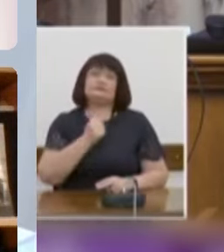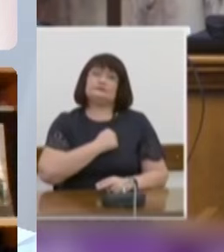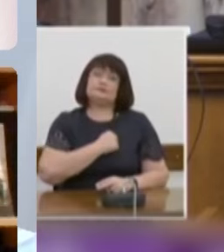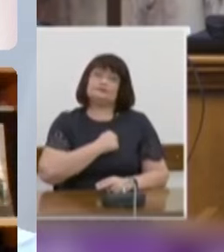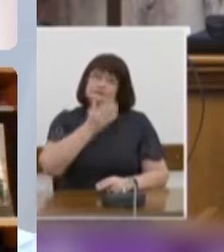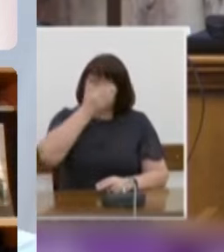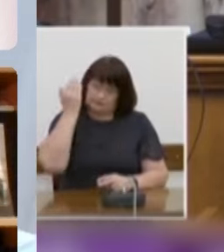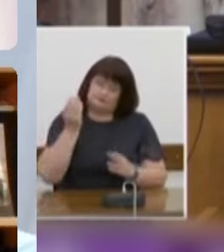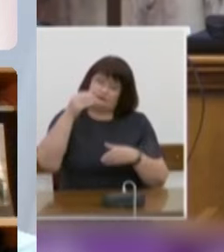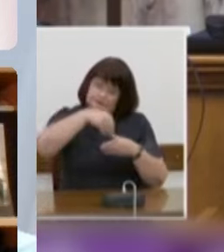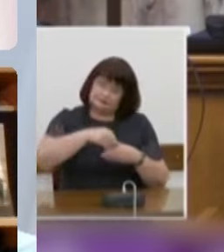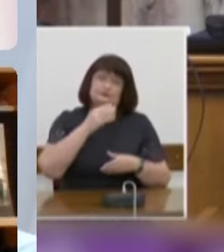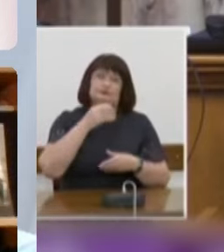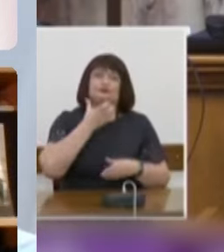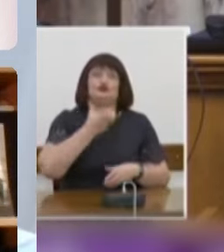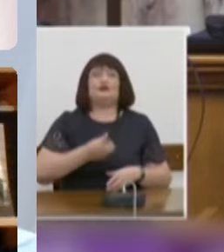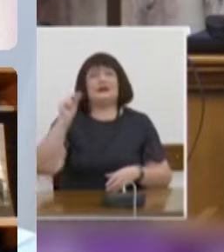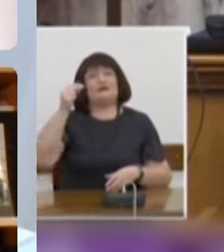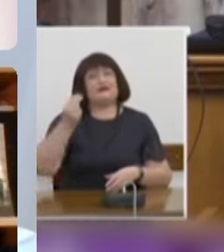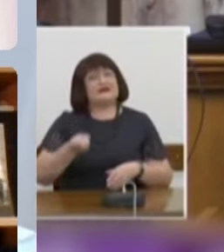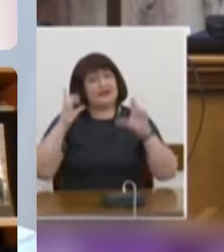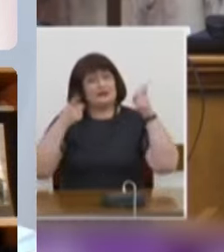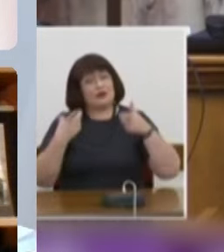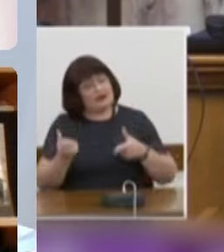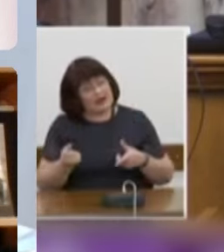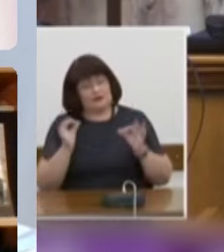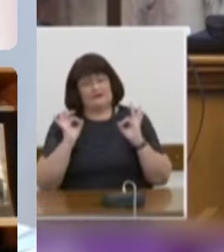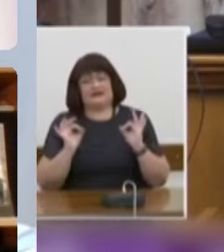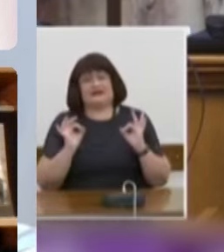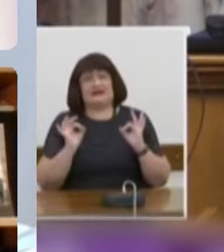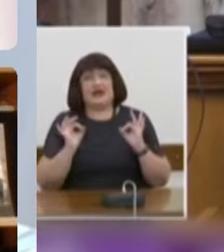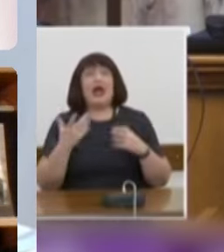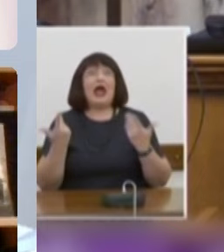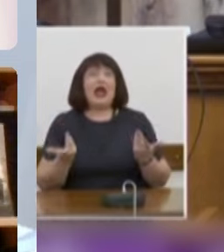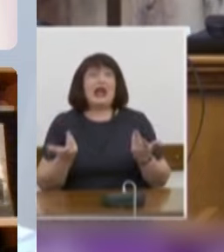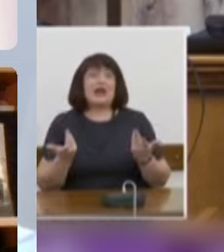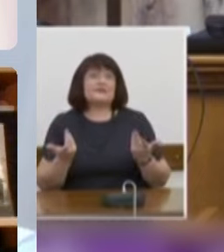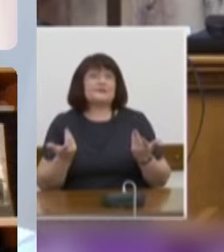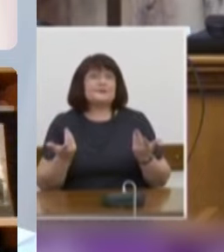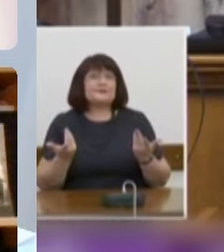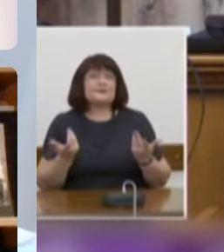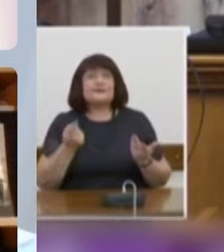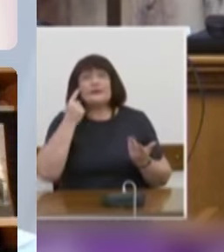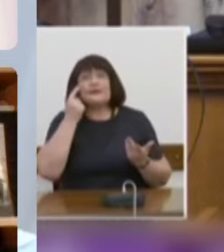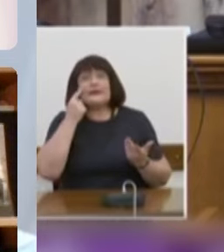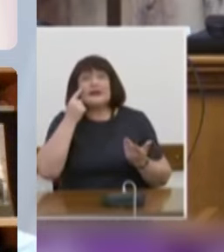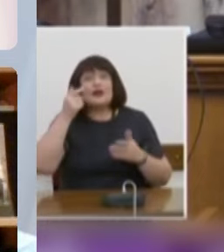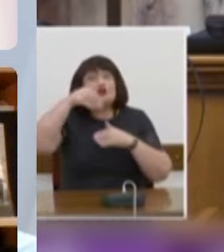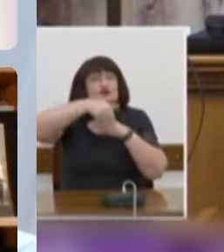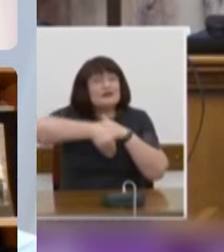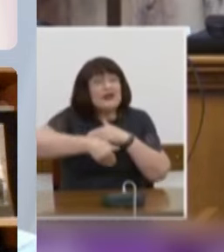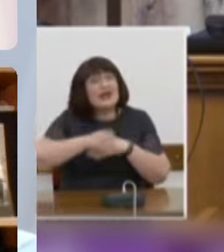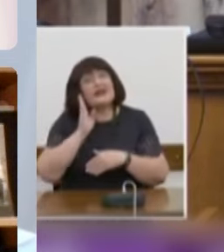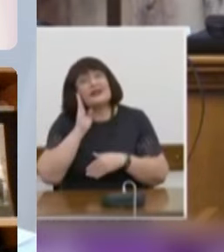φύσης αυτή η επιλογή. Το ζήτημα των σχέσεων, της εξυγίανσης, της θέσμησης